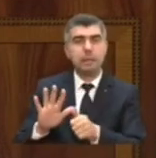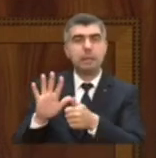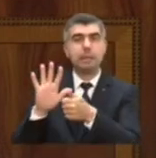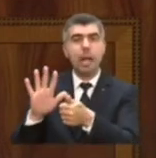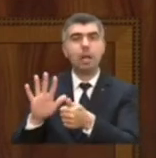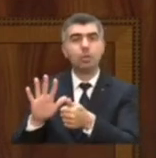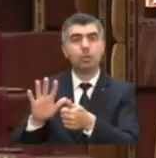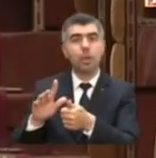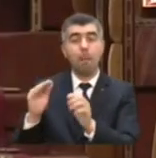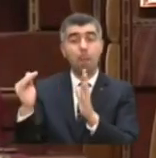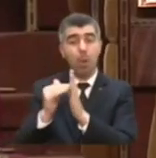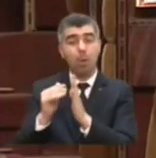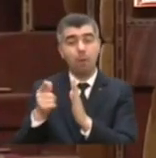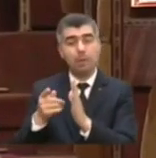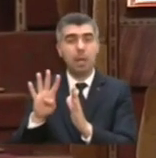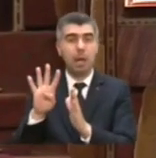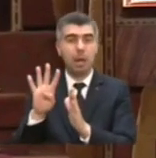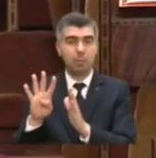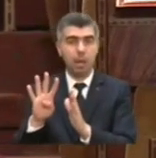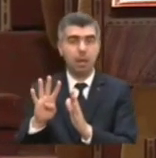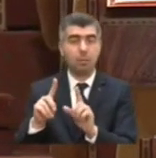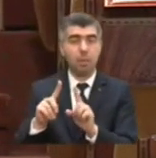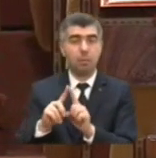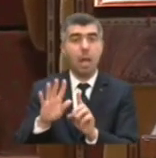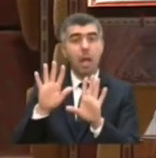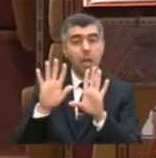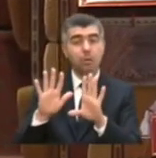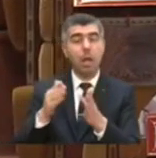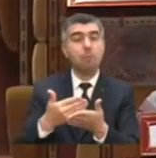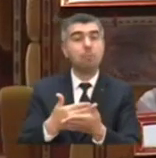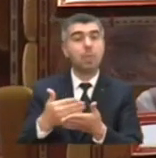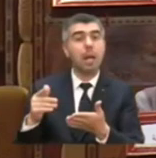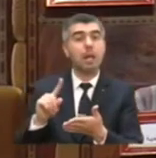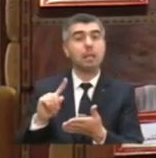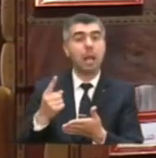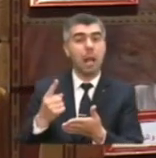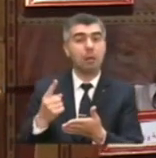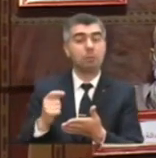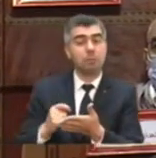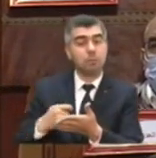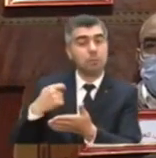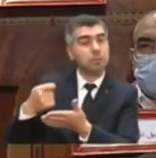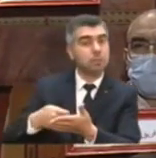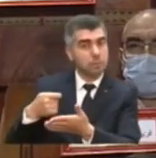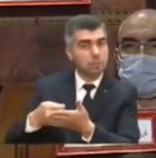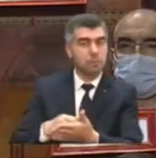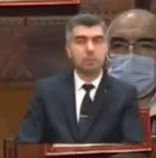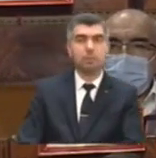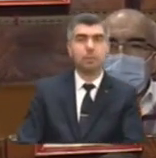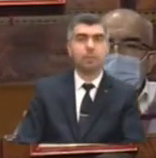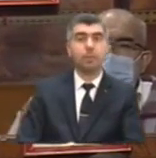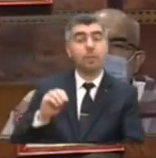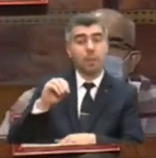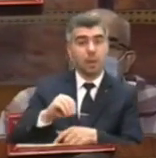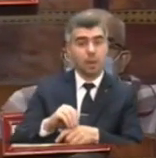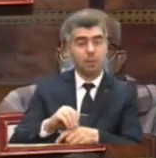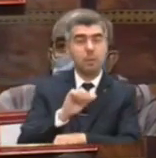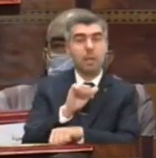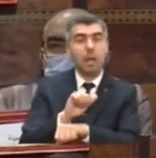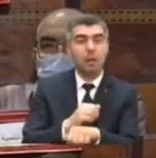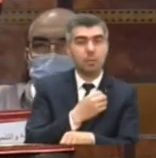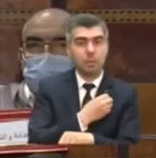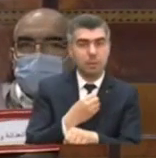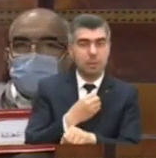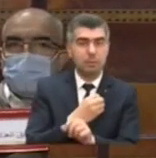4، وهذا كلف الدولة 10 المليار ديال الدرهم. ثم ايضا جات التغطية الصحية